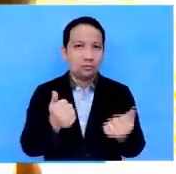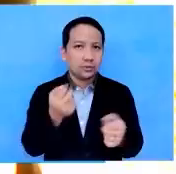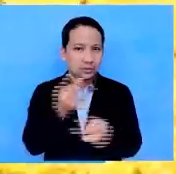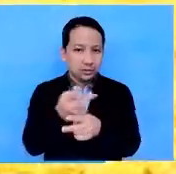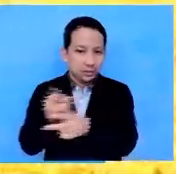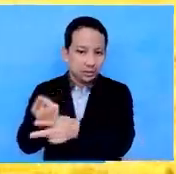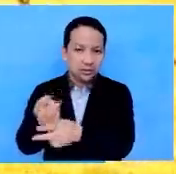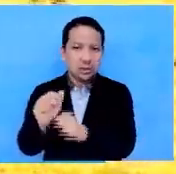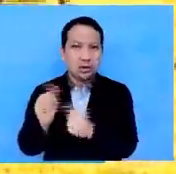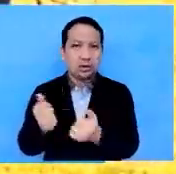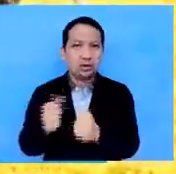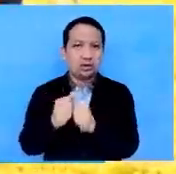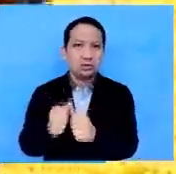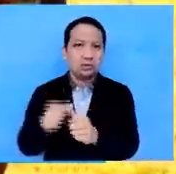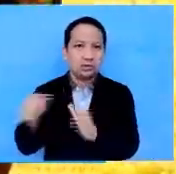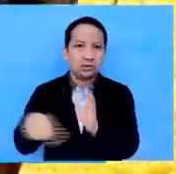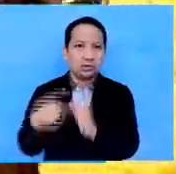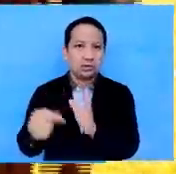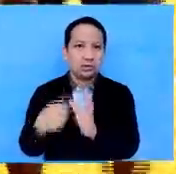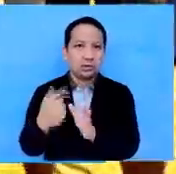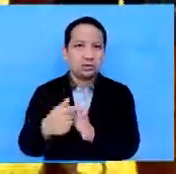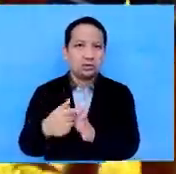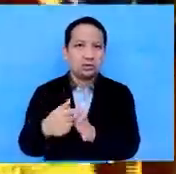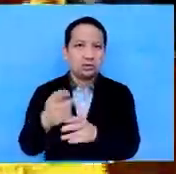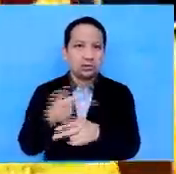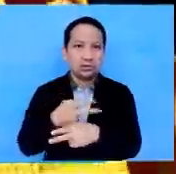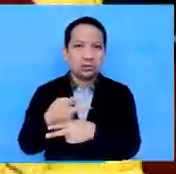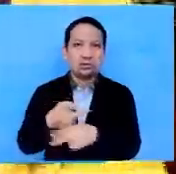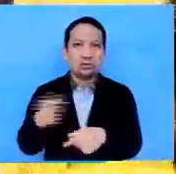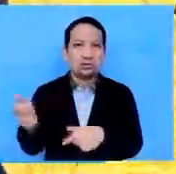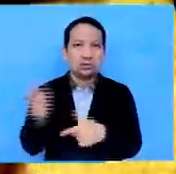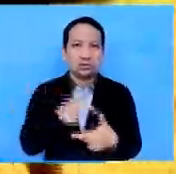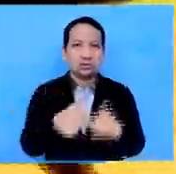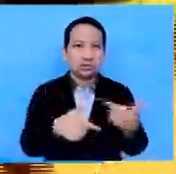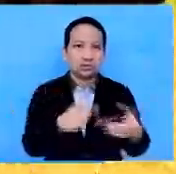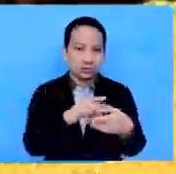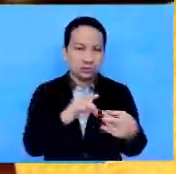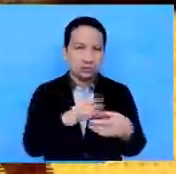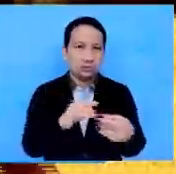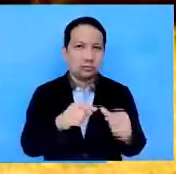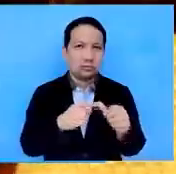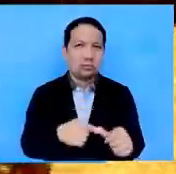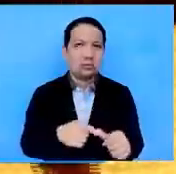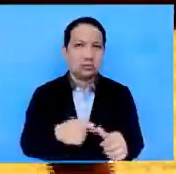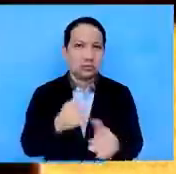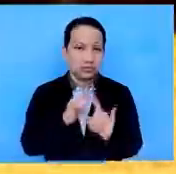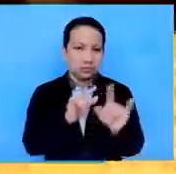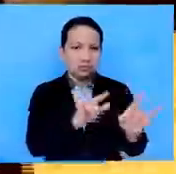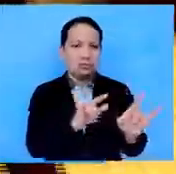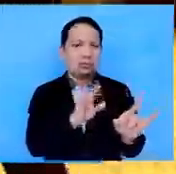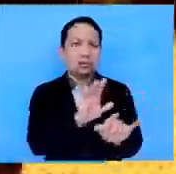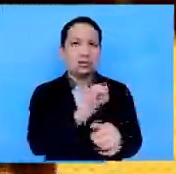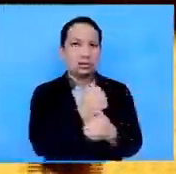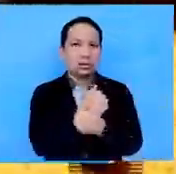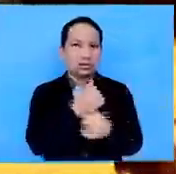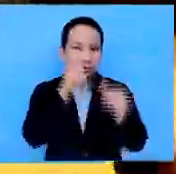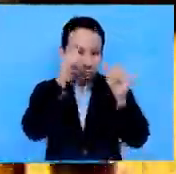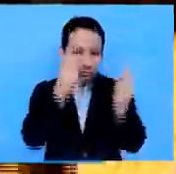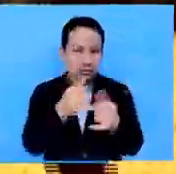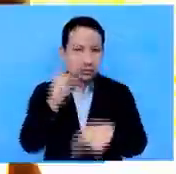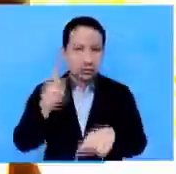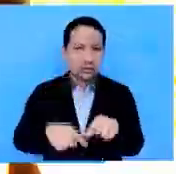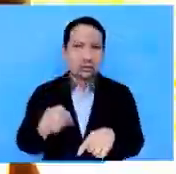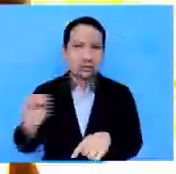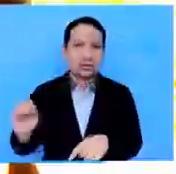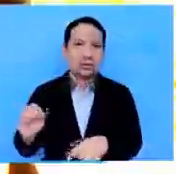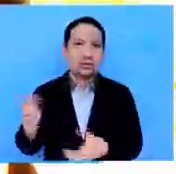alagaan Minsan nga po yung mga ibang mangarera sa kwentuhan mas mahal pa nga daw po minsan nila yung kalabw nila